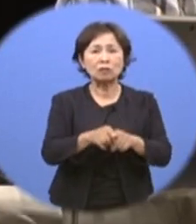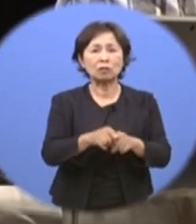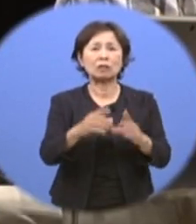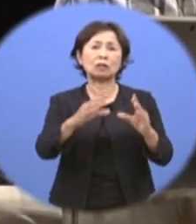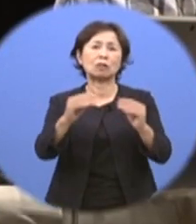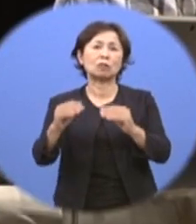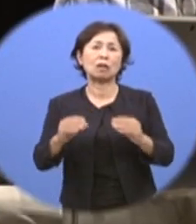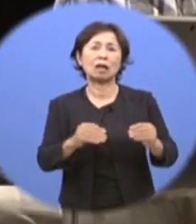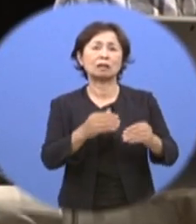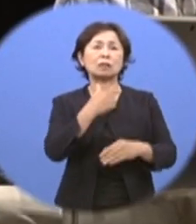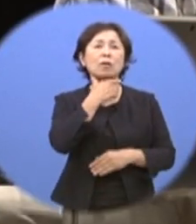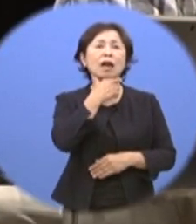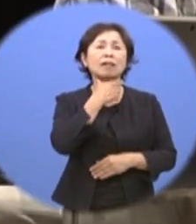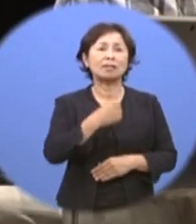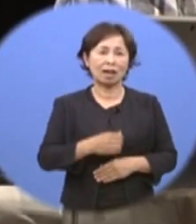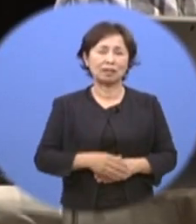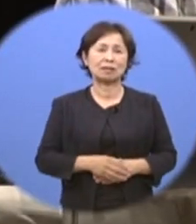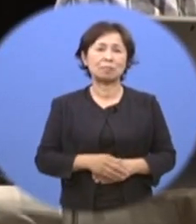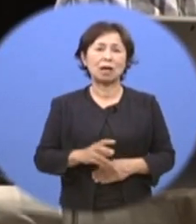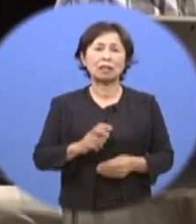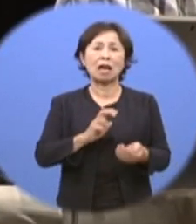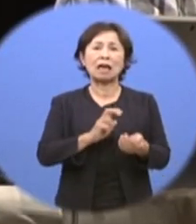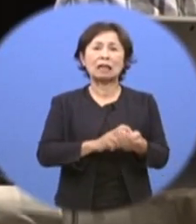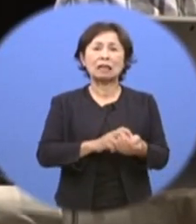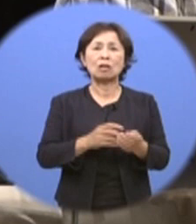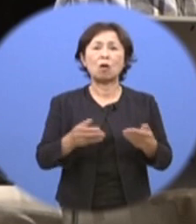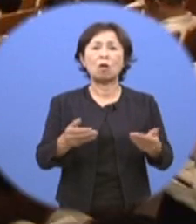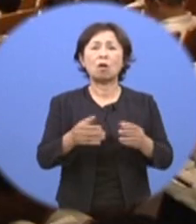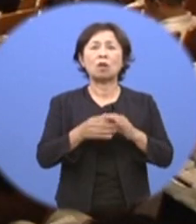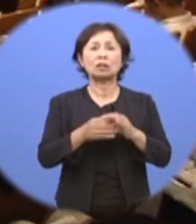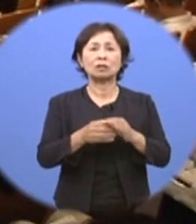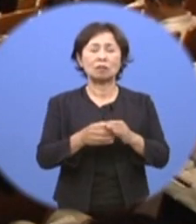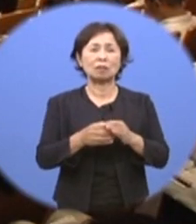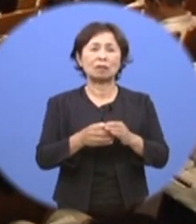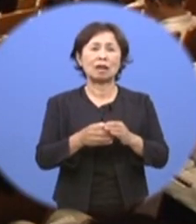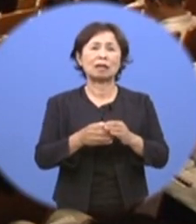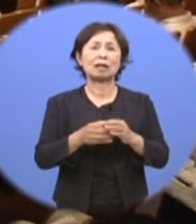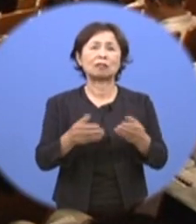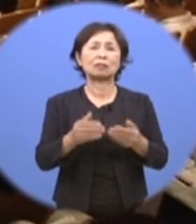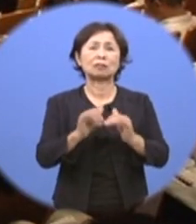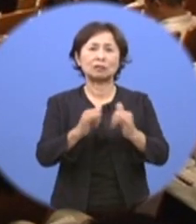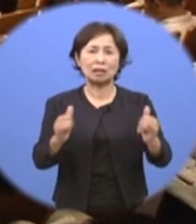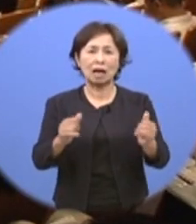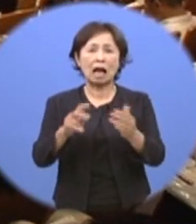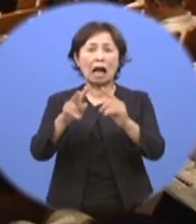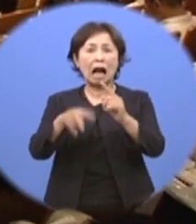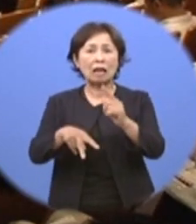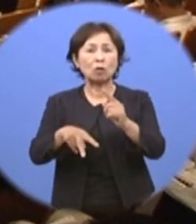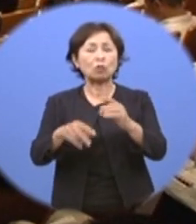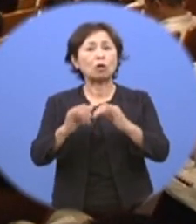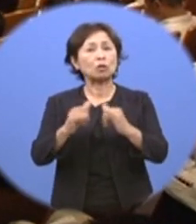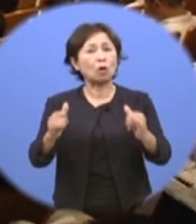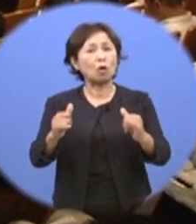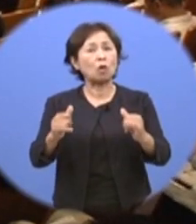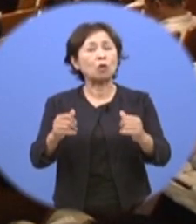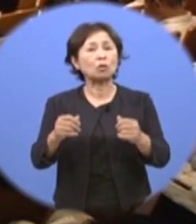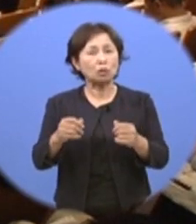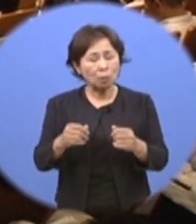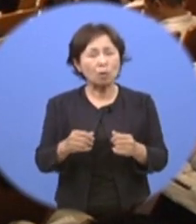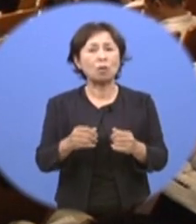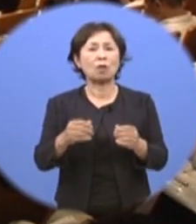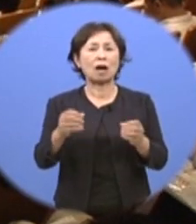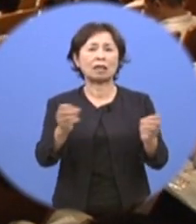し、また医療従事者や介護の従事者の方とも話し合っていただきたいというふうに考